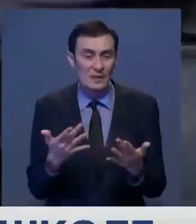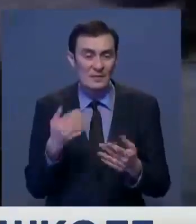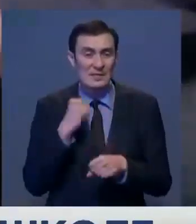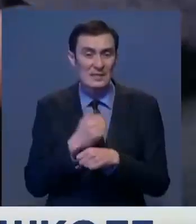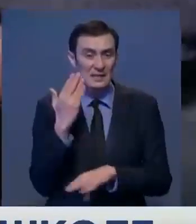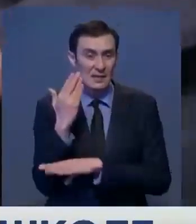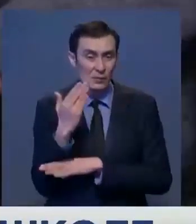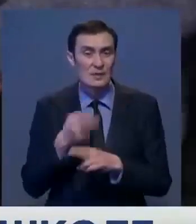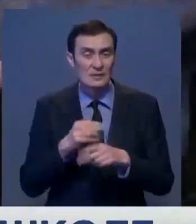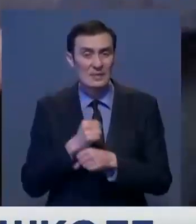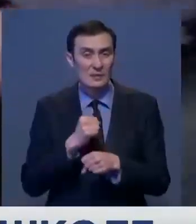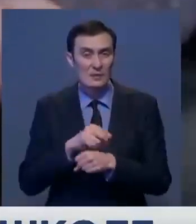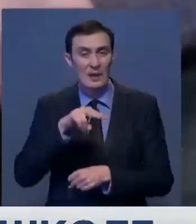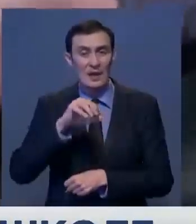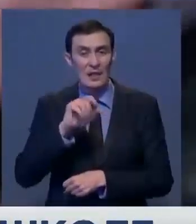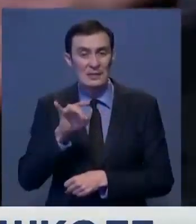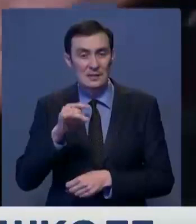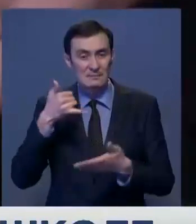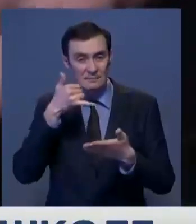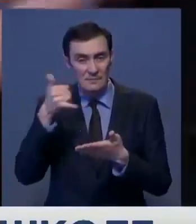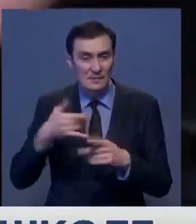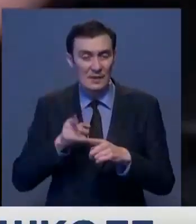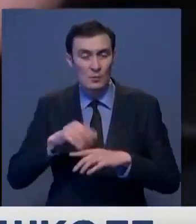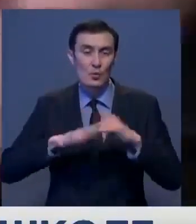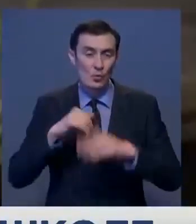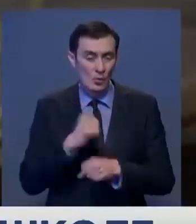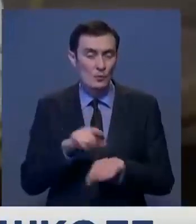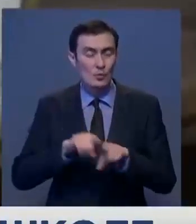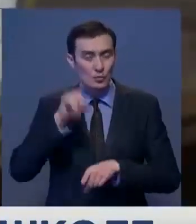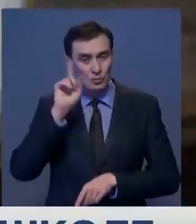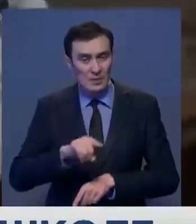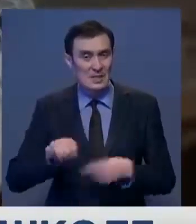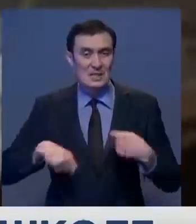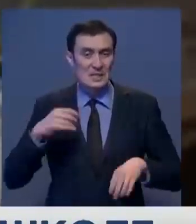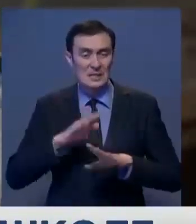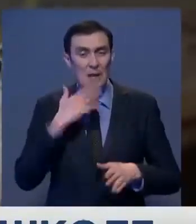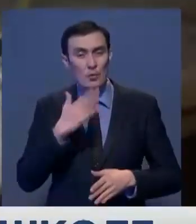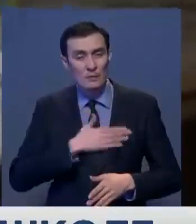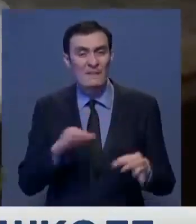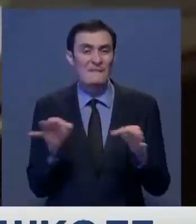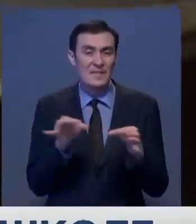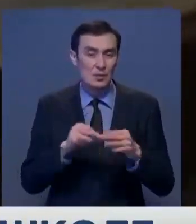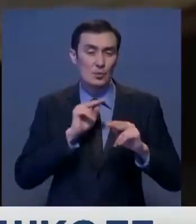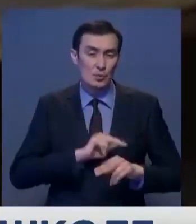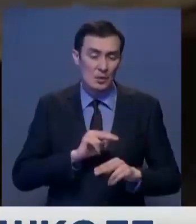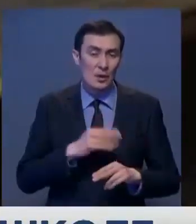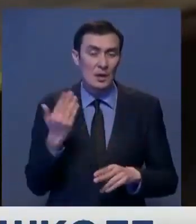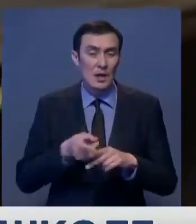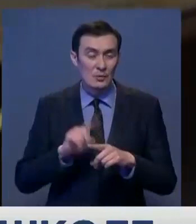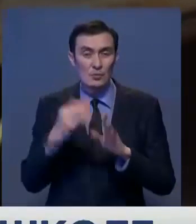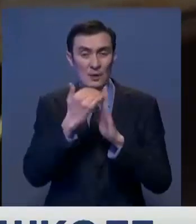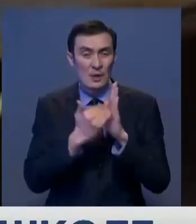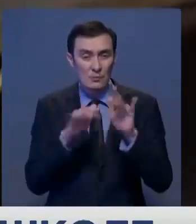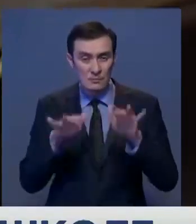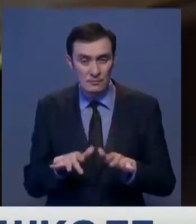занимается этим с помощью лазерного станка. Впрочем, создавать своими руками парень тоже умеет. Не зря ведь любил физику и труд. Обычную перчатку он запрограммировал